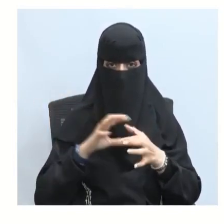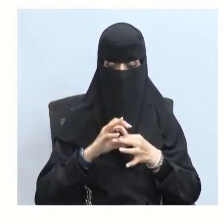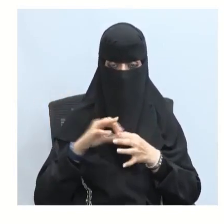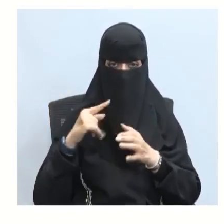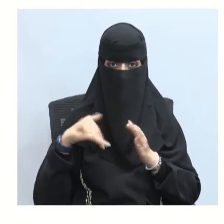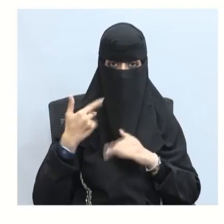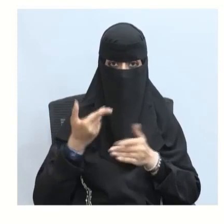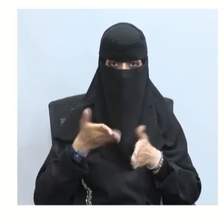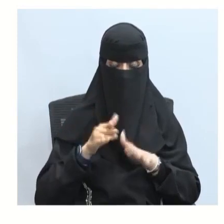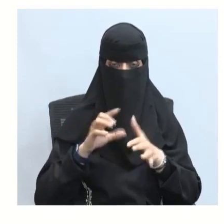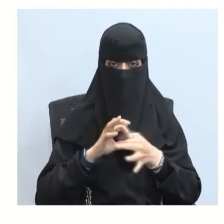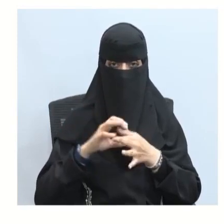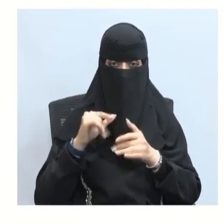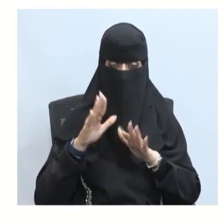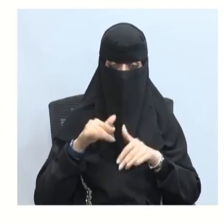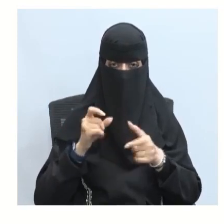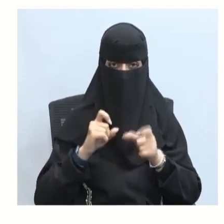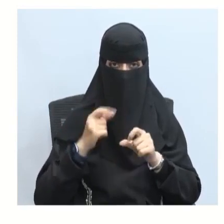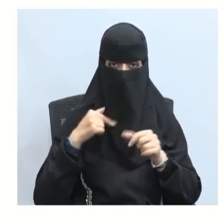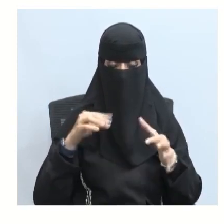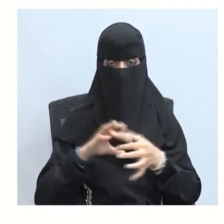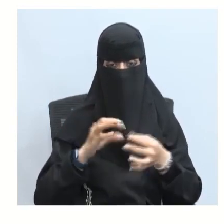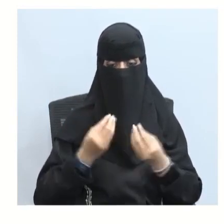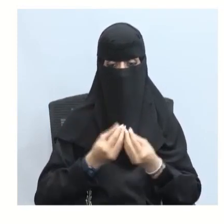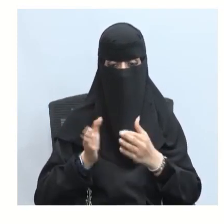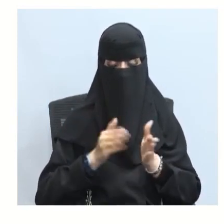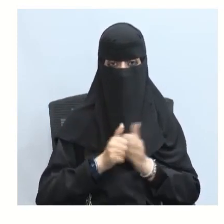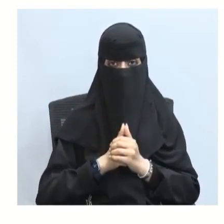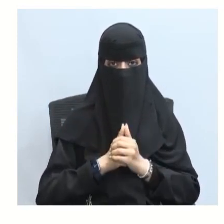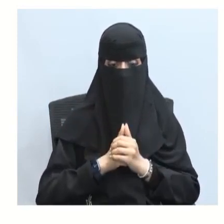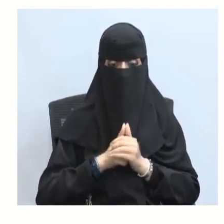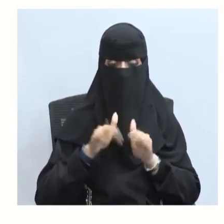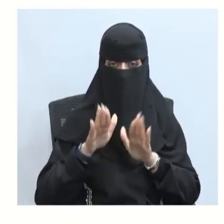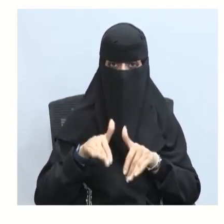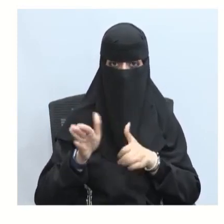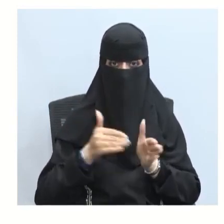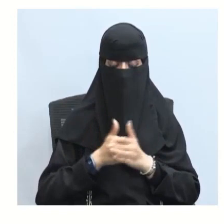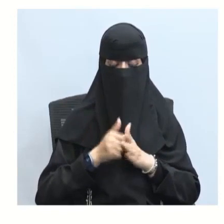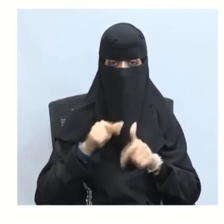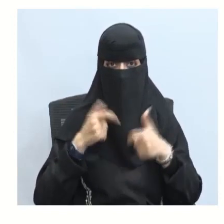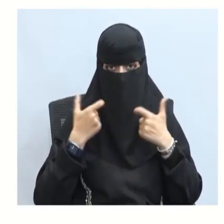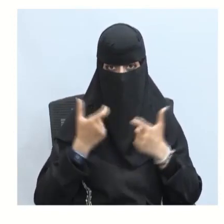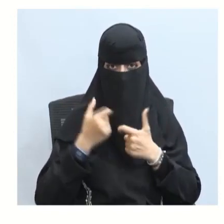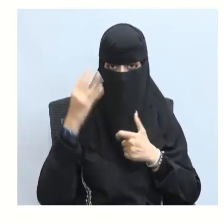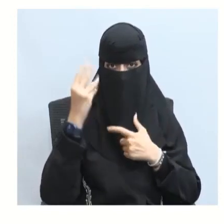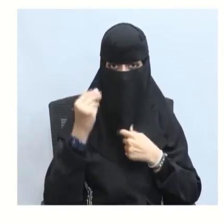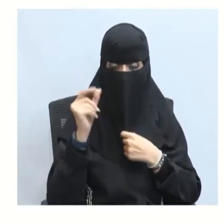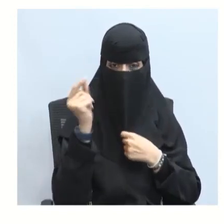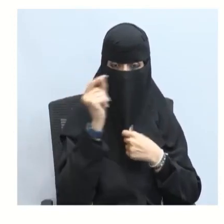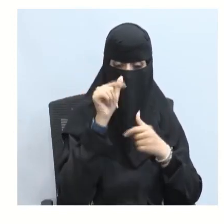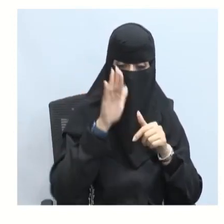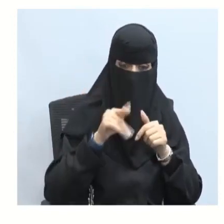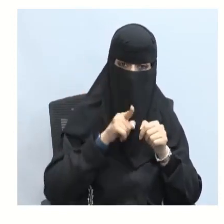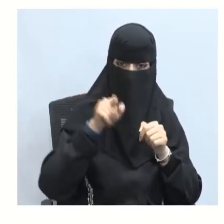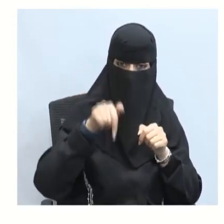تكوين الاف السلاسل من ذرات الكربون المرتبطه معا ايضا لاحظ هنا عدد ذرات الكربون هنا